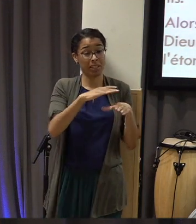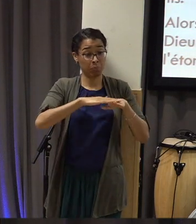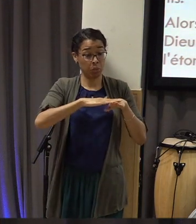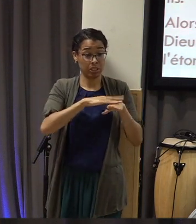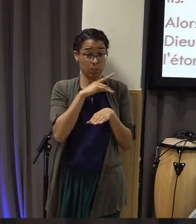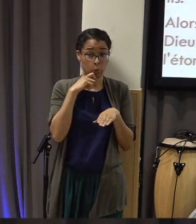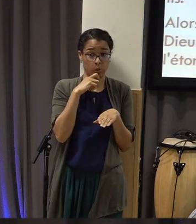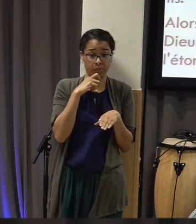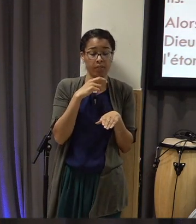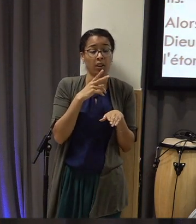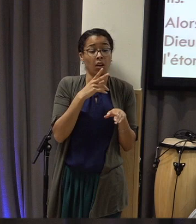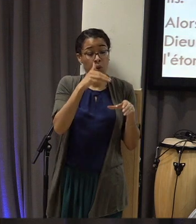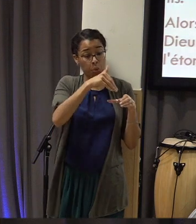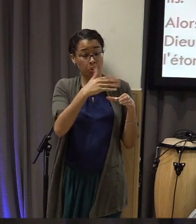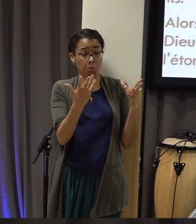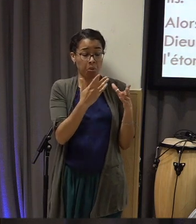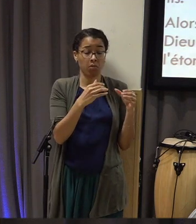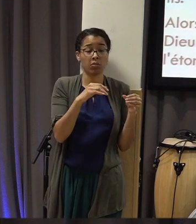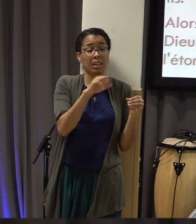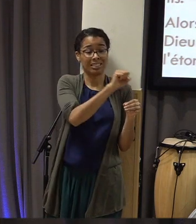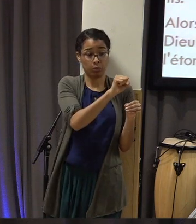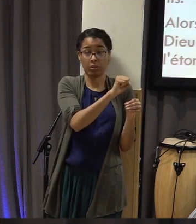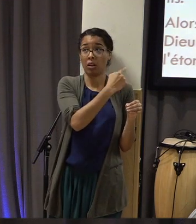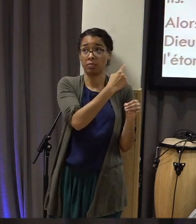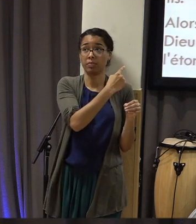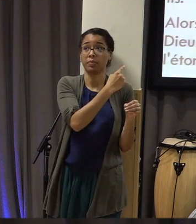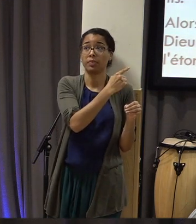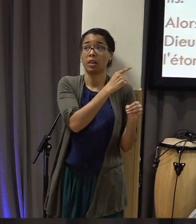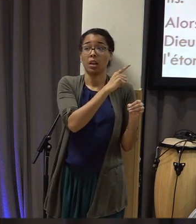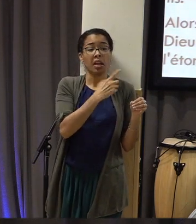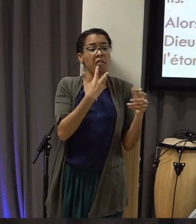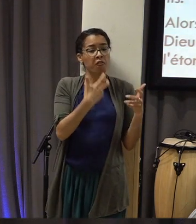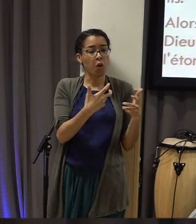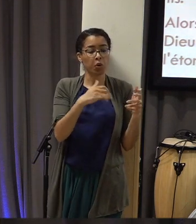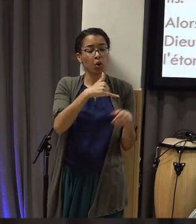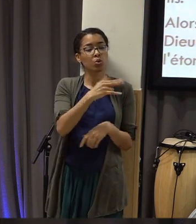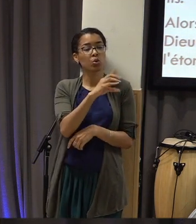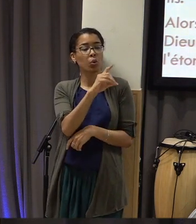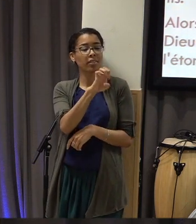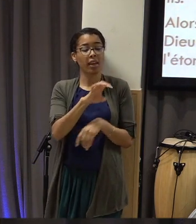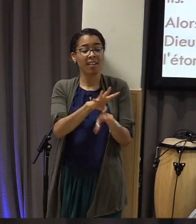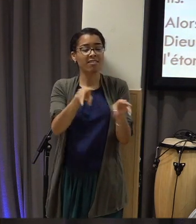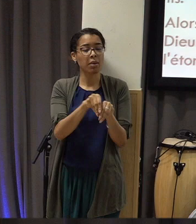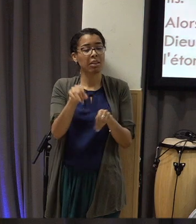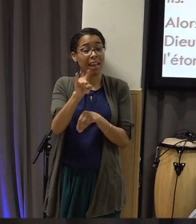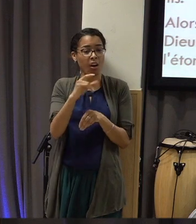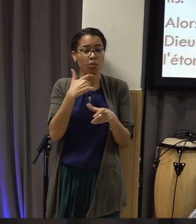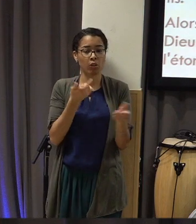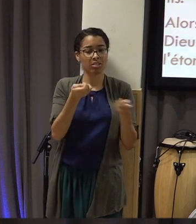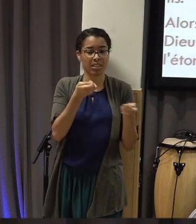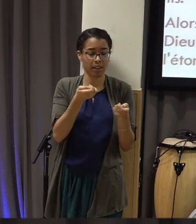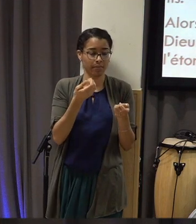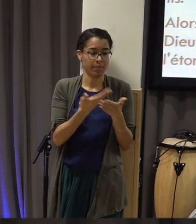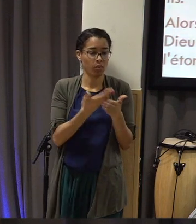juif qui est probablement composé de Sadducéens qui auraient voulu voir la Judée gouvernée par un membre de la famille d'Hérode. D'où le